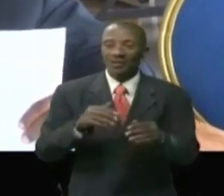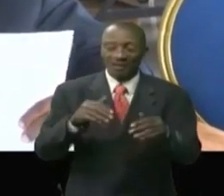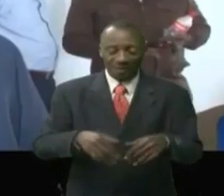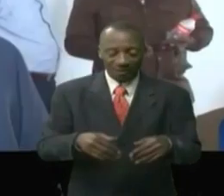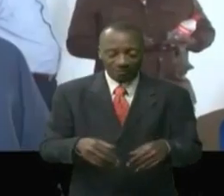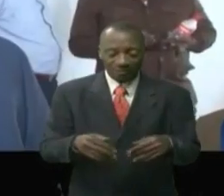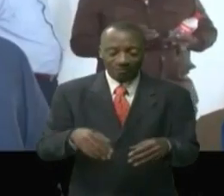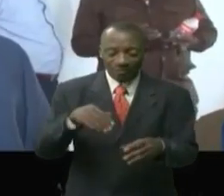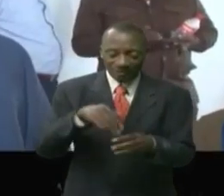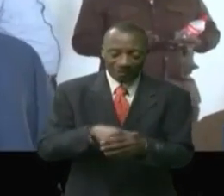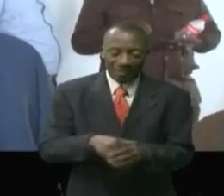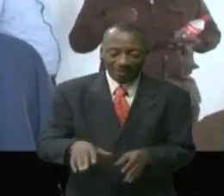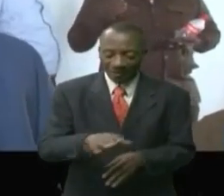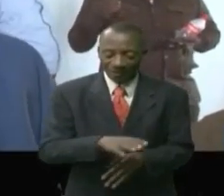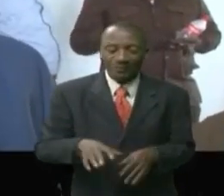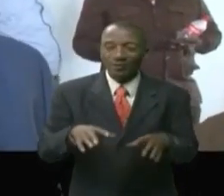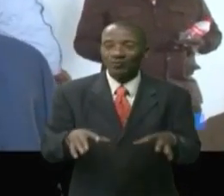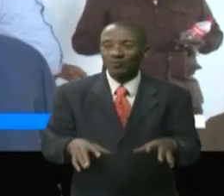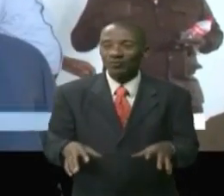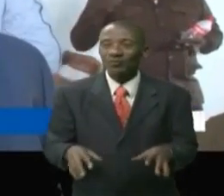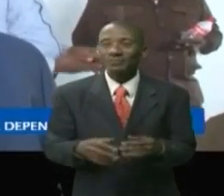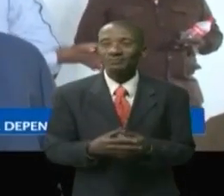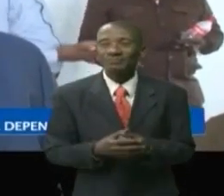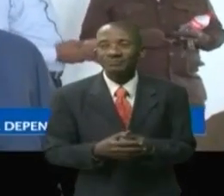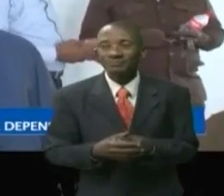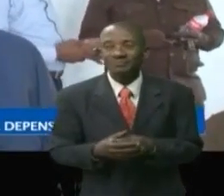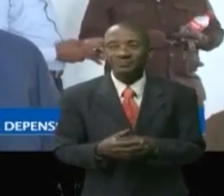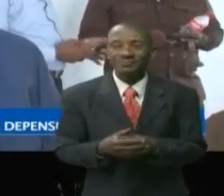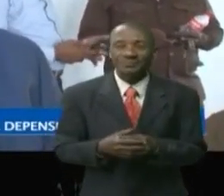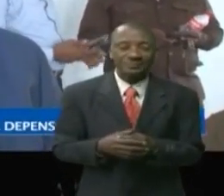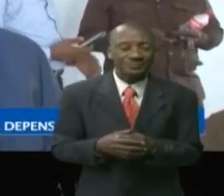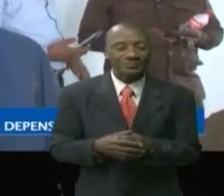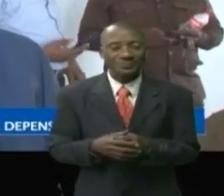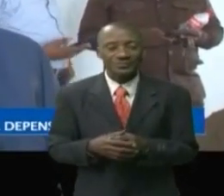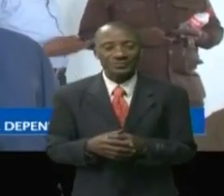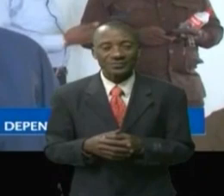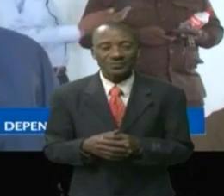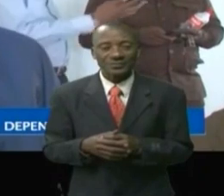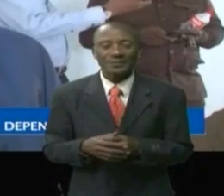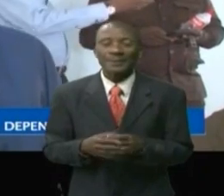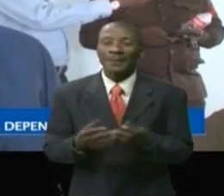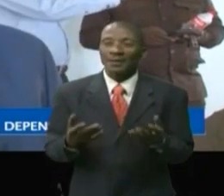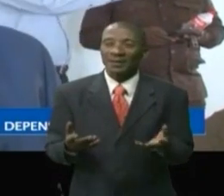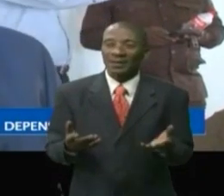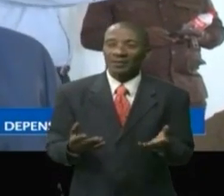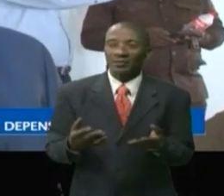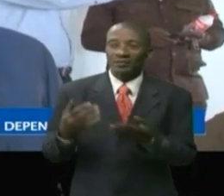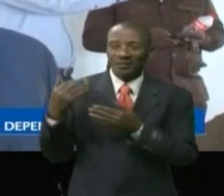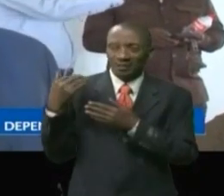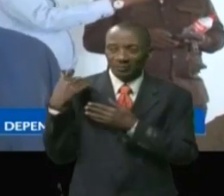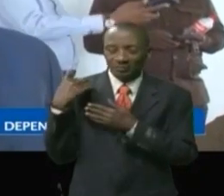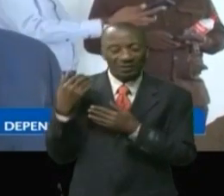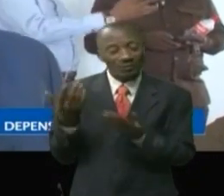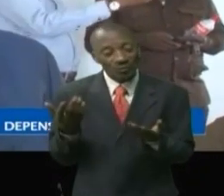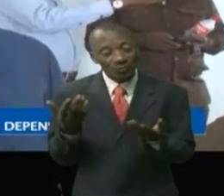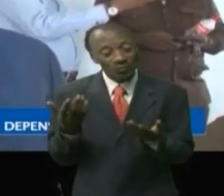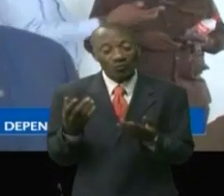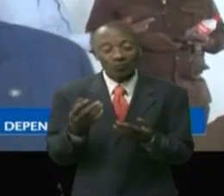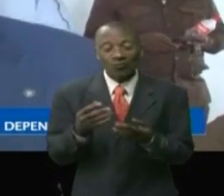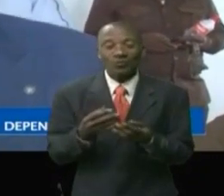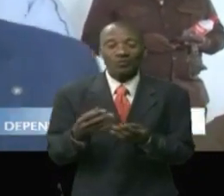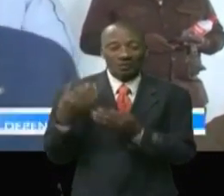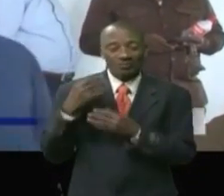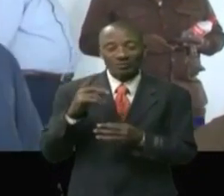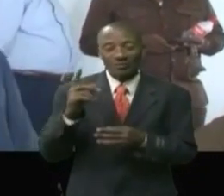nationale ce que nous voulons c'est que déjà au niveau de ENF de l'examen du budget qui est proposé par le gouvernement on tien